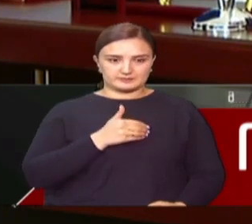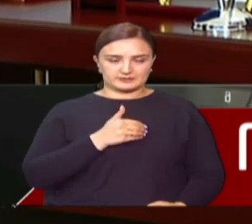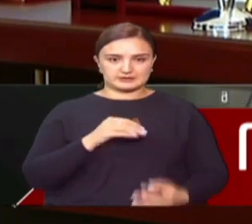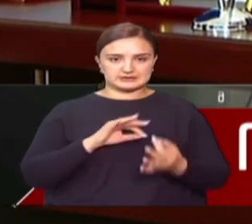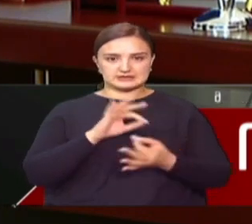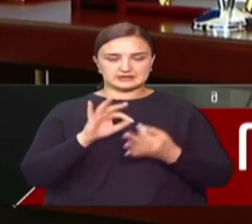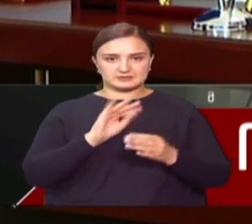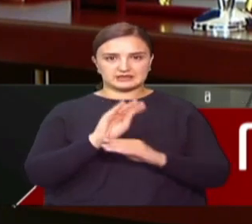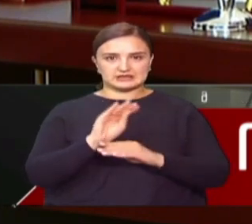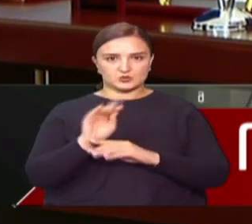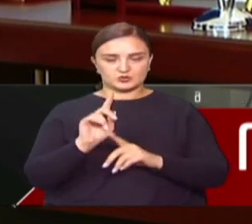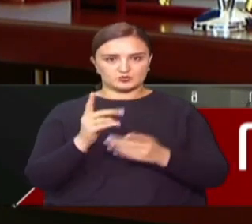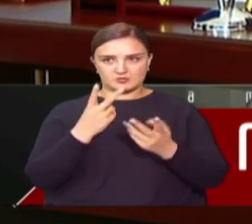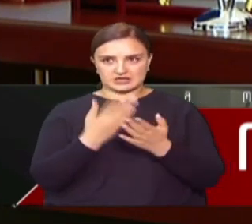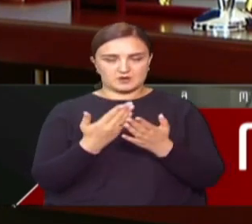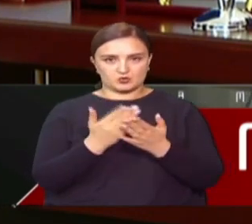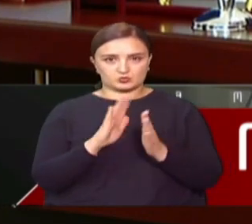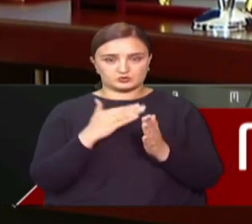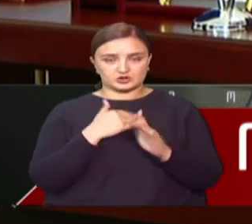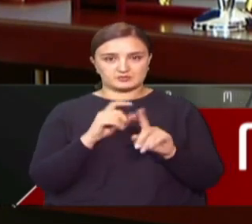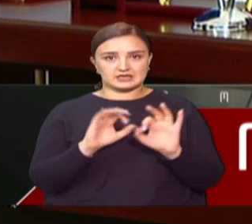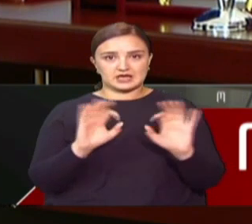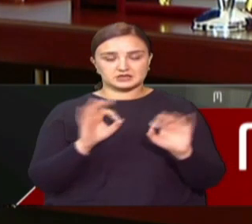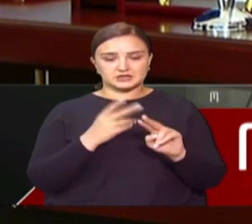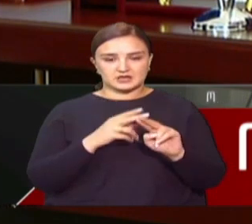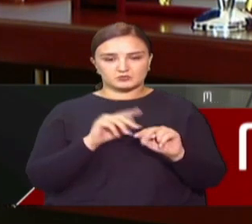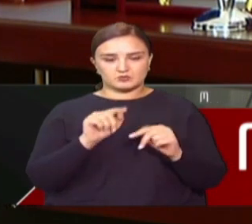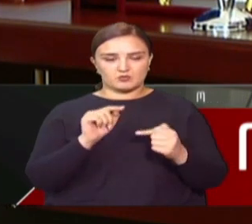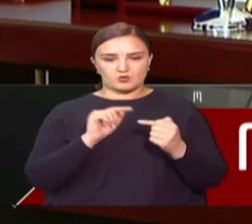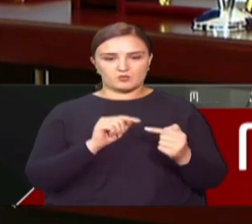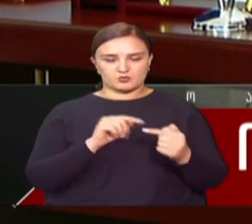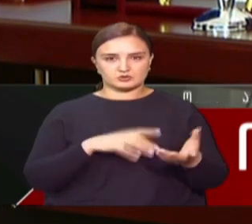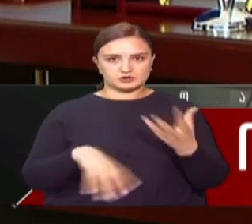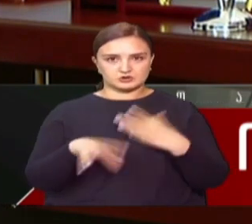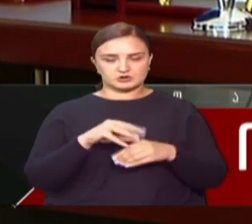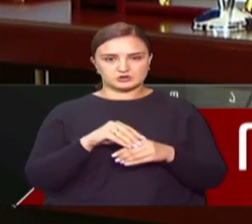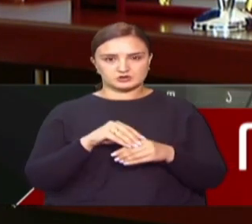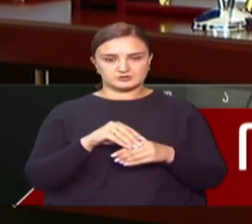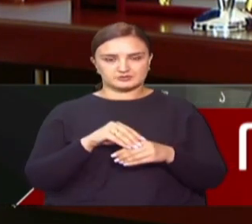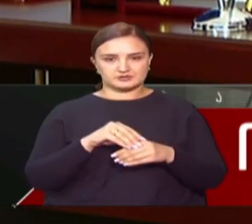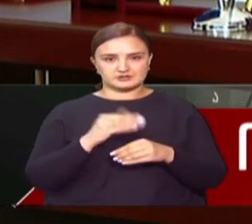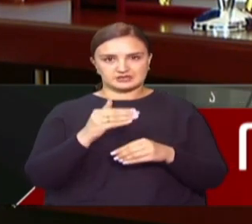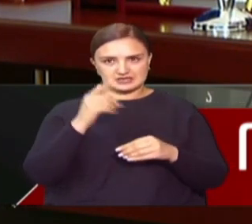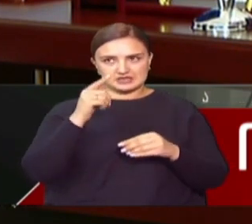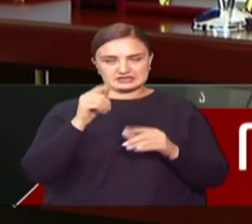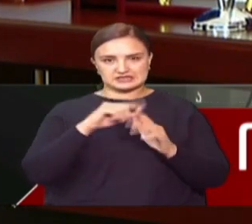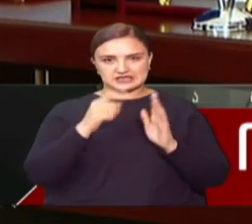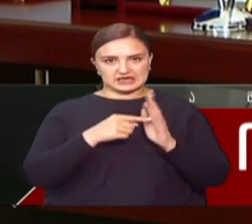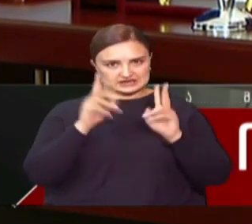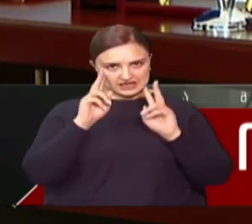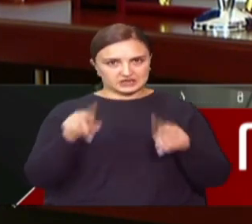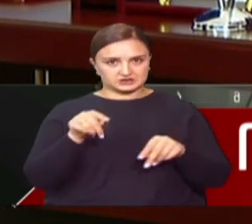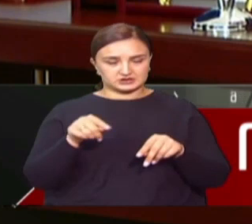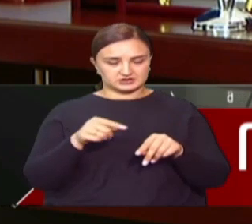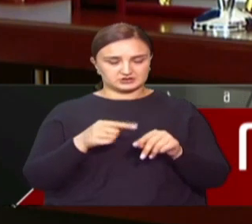zece metri criticul de targam voi cura budeș ce mi gândesc de ba amitom eu ați rot am opoziționere bis diletantism să amșem tchoși am să kit chici auche da